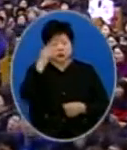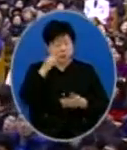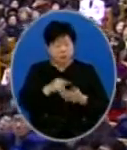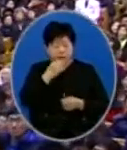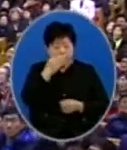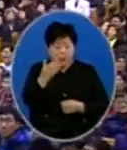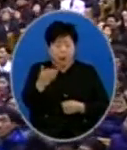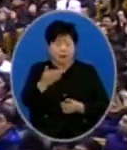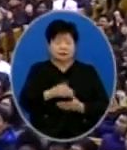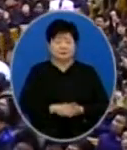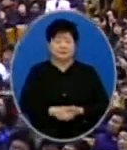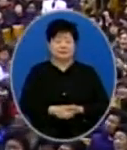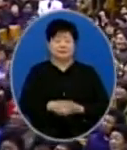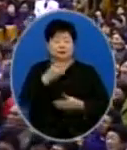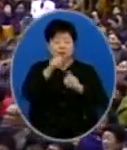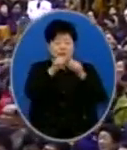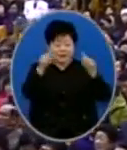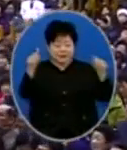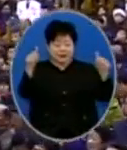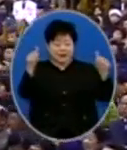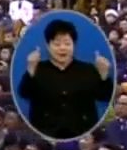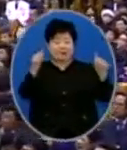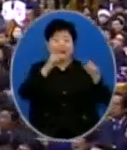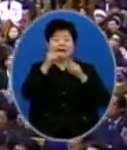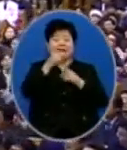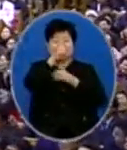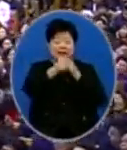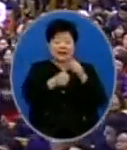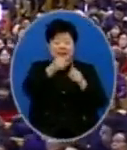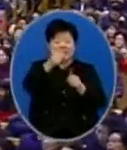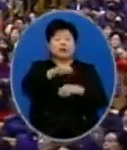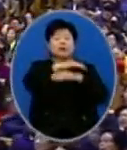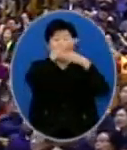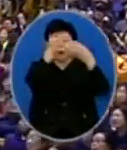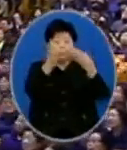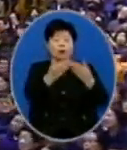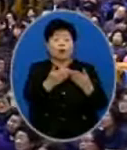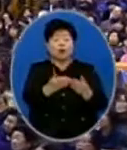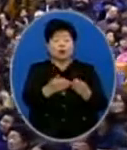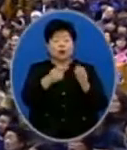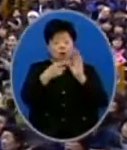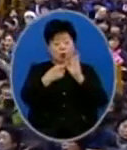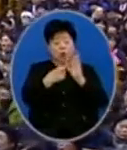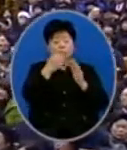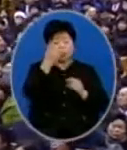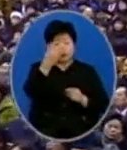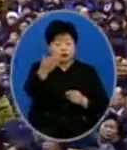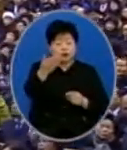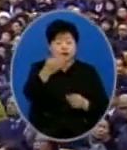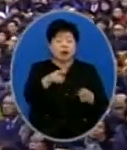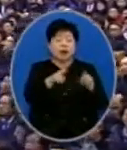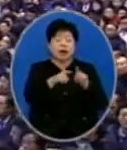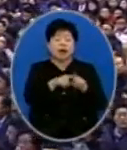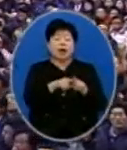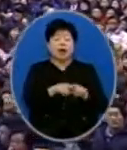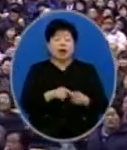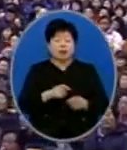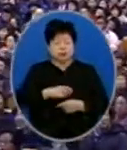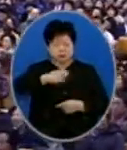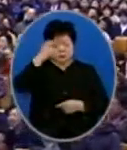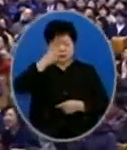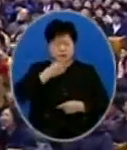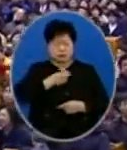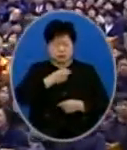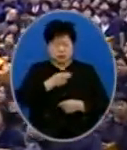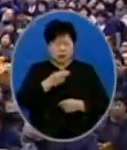있으리요 하고 요셉에게 이르되 하나님이이 모든 것을 내게 보이셨으니 너와 같이 명찰하고